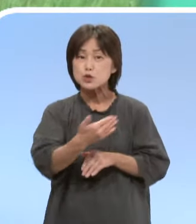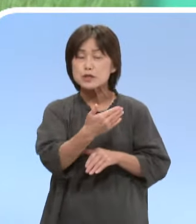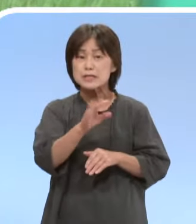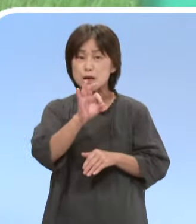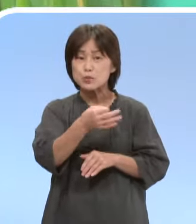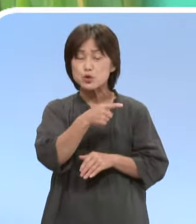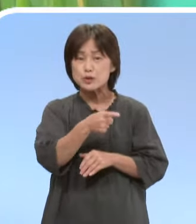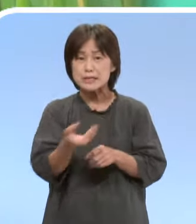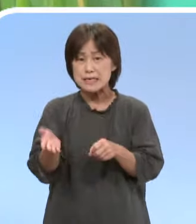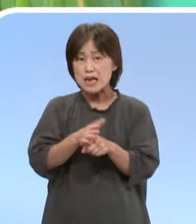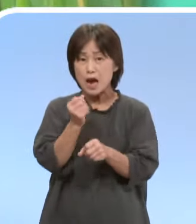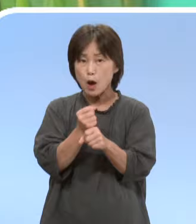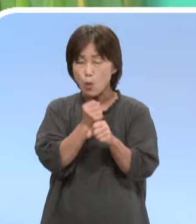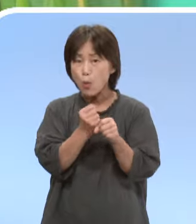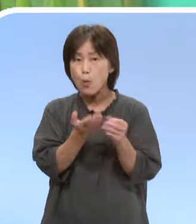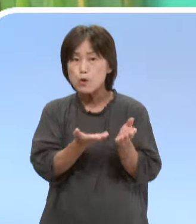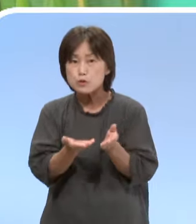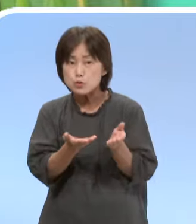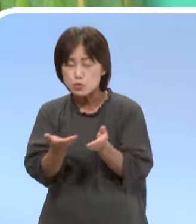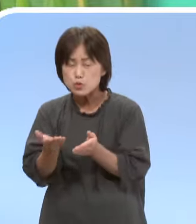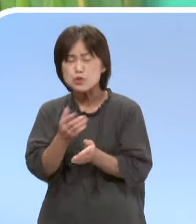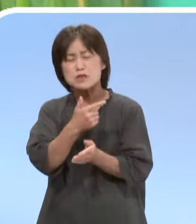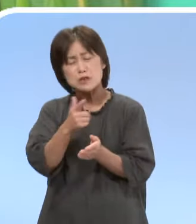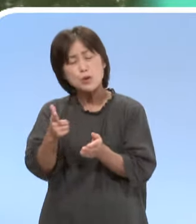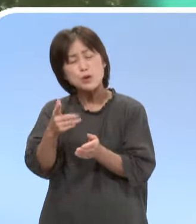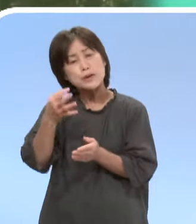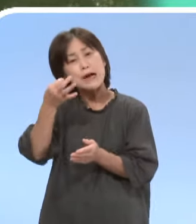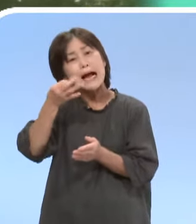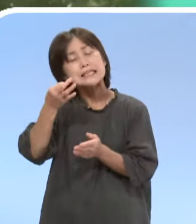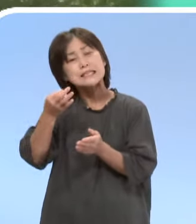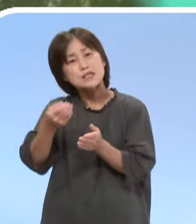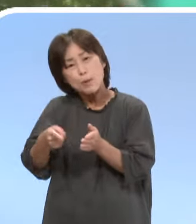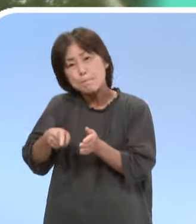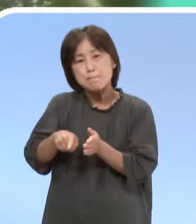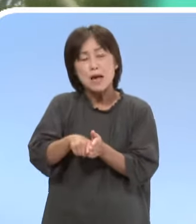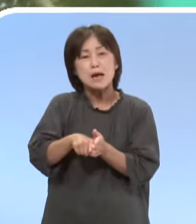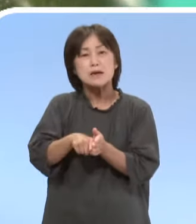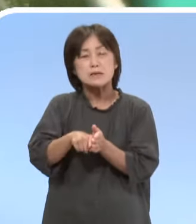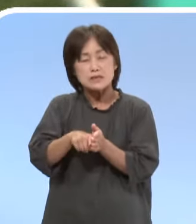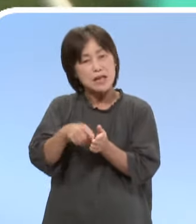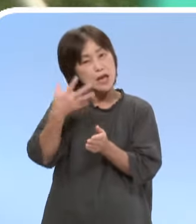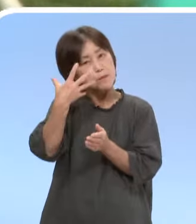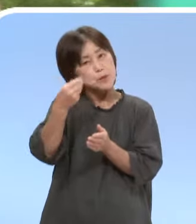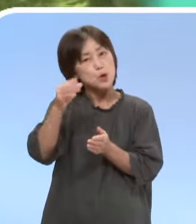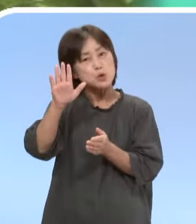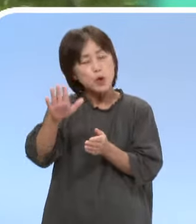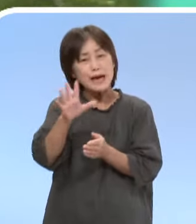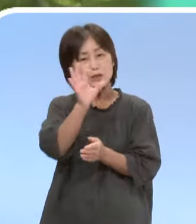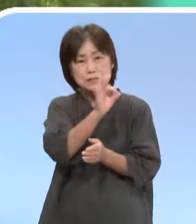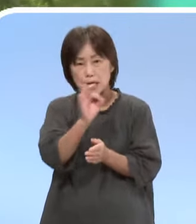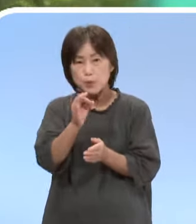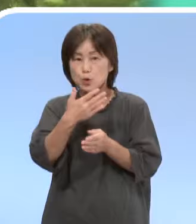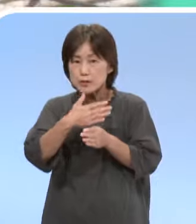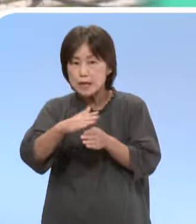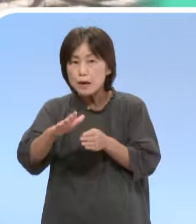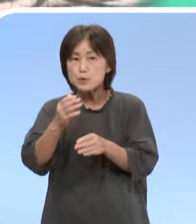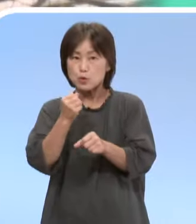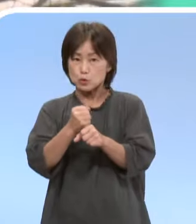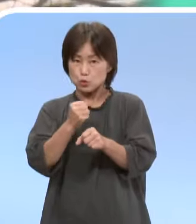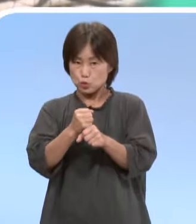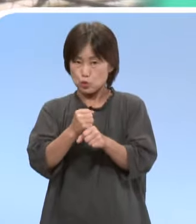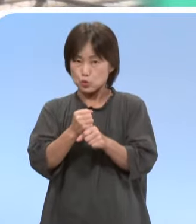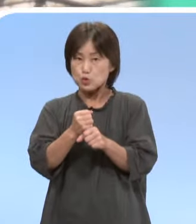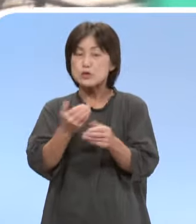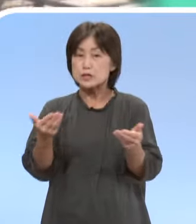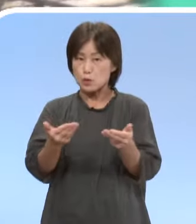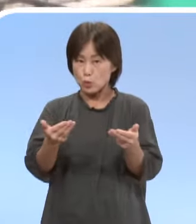に加工や流通などいろいろな分野から付加価値をプラスして魅力的な商品やサービスを生み出